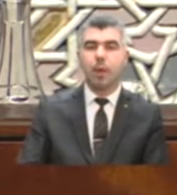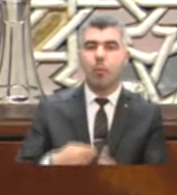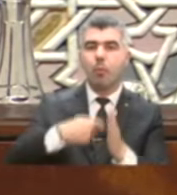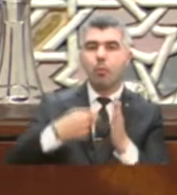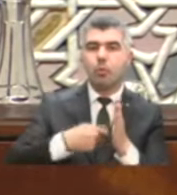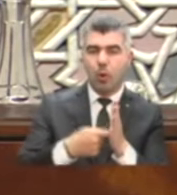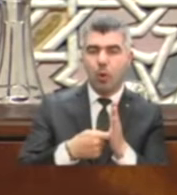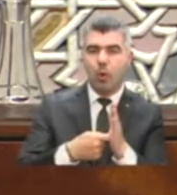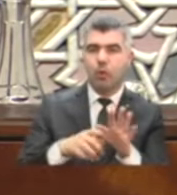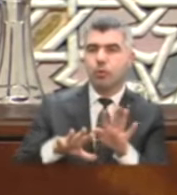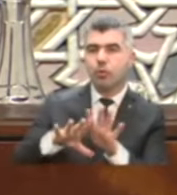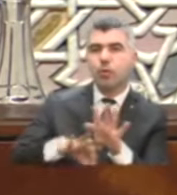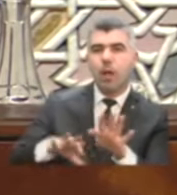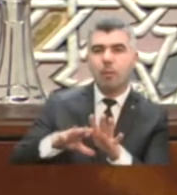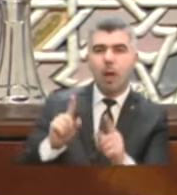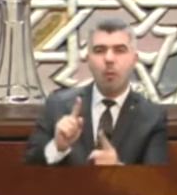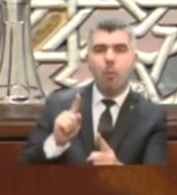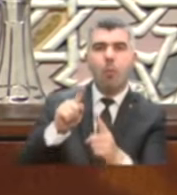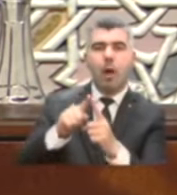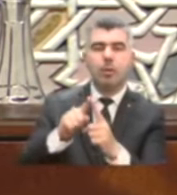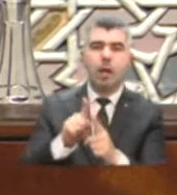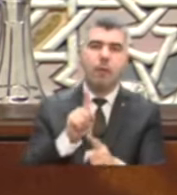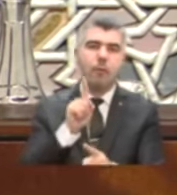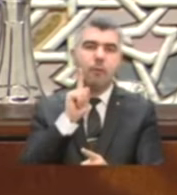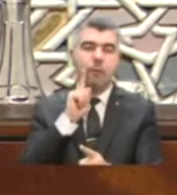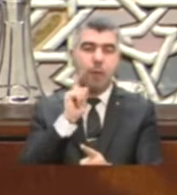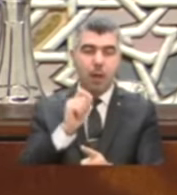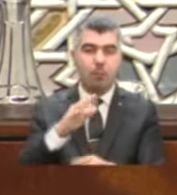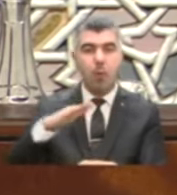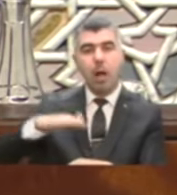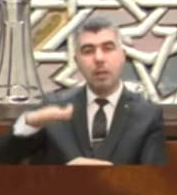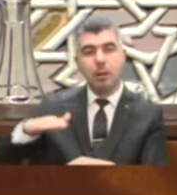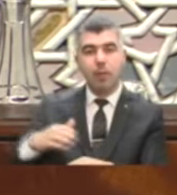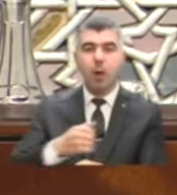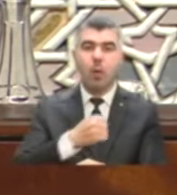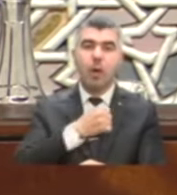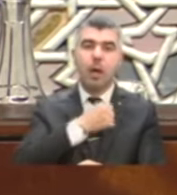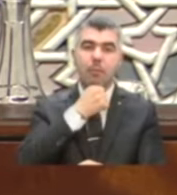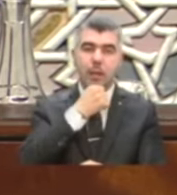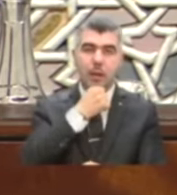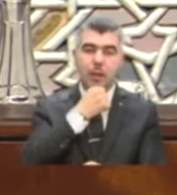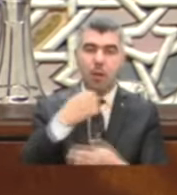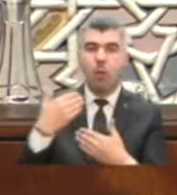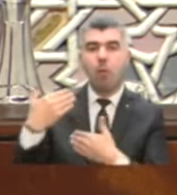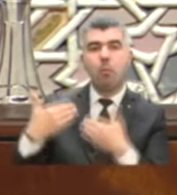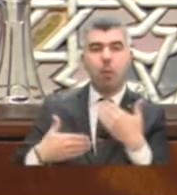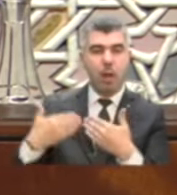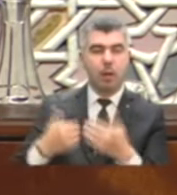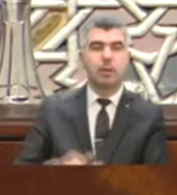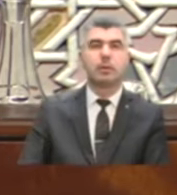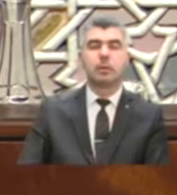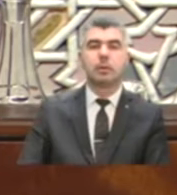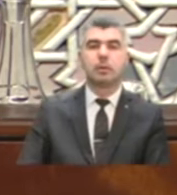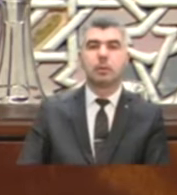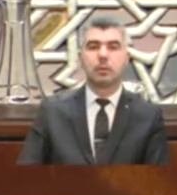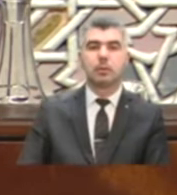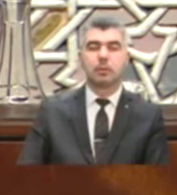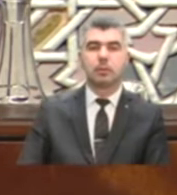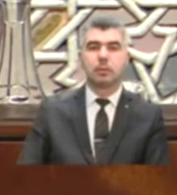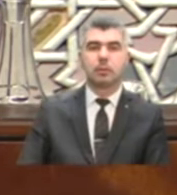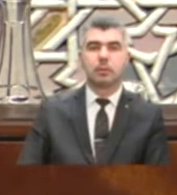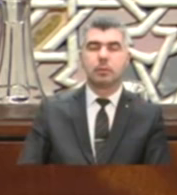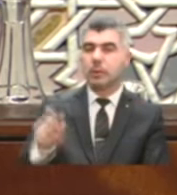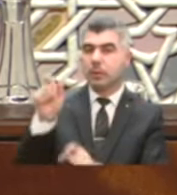القطب الاجتماعي الموجه للنساء والاطفال والمسنين وذوي الاعاقه، للسيدات والساده